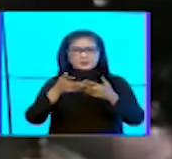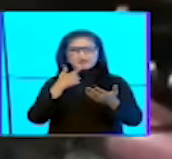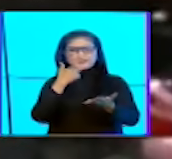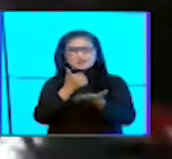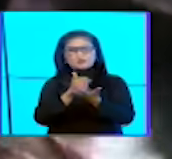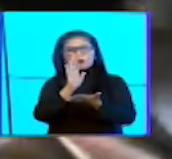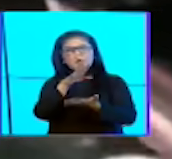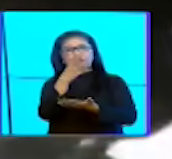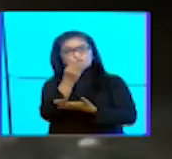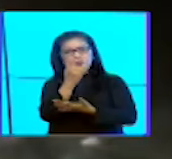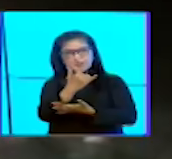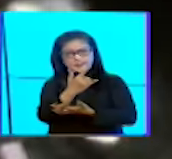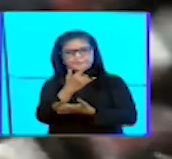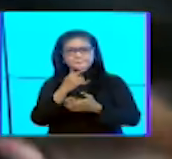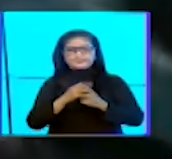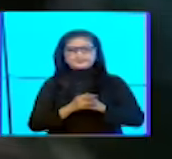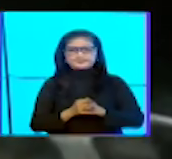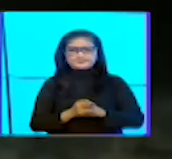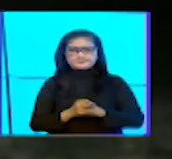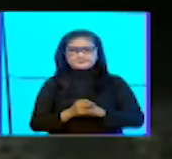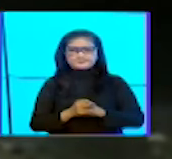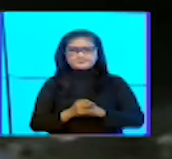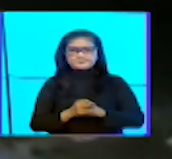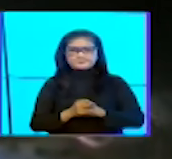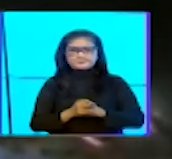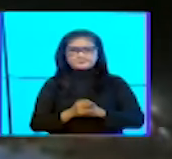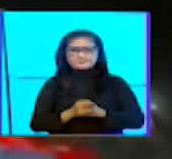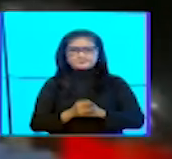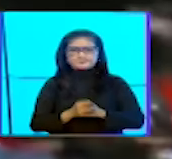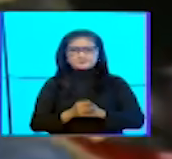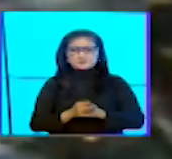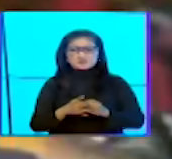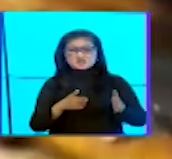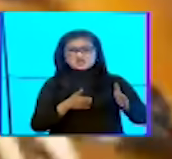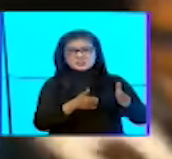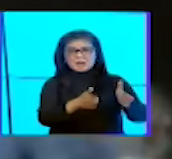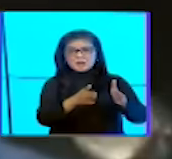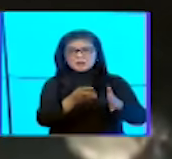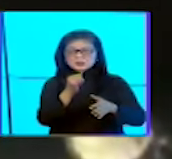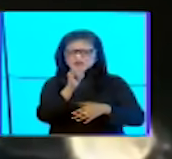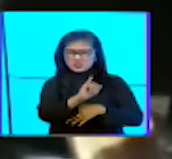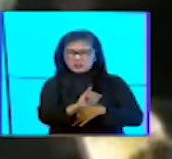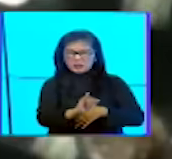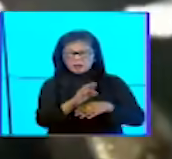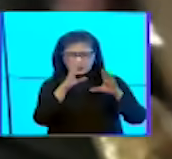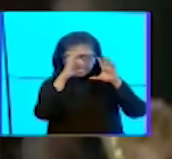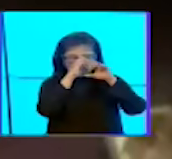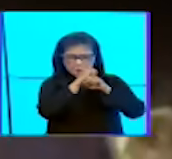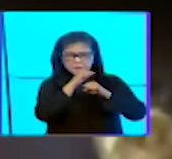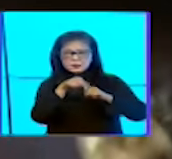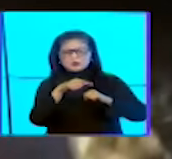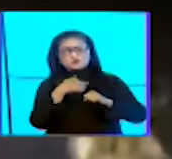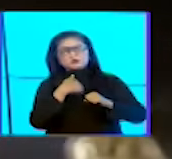Dibantu. Memang ini apa? Terpaksa jalan meskipun jalan jelek gini, malam-malam. Yang penting nyampe gitu. Pengen